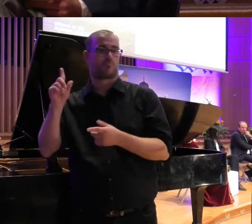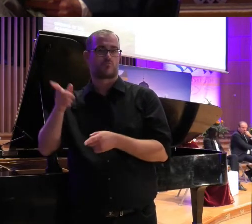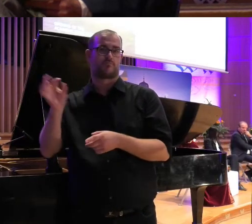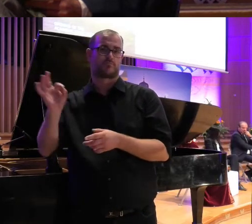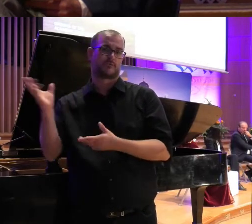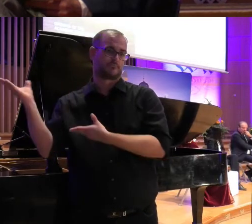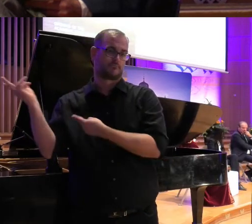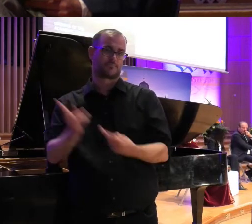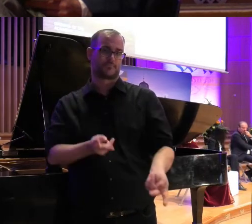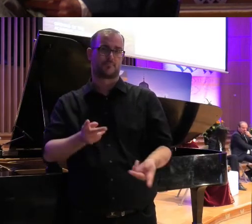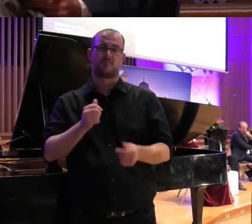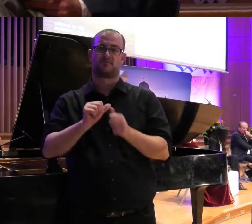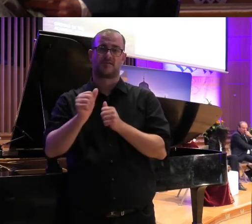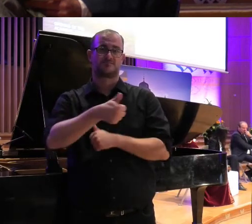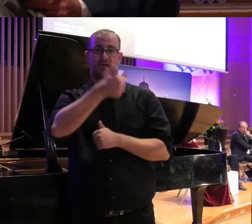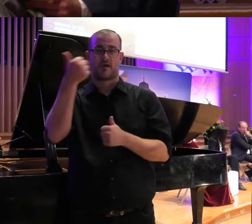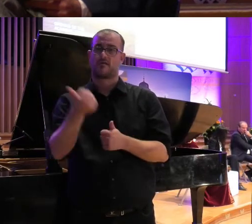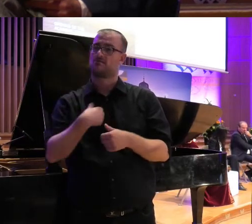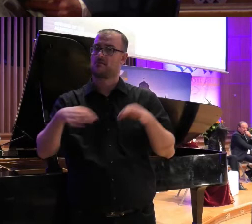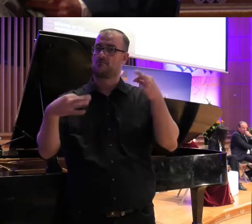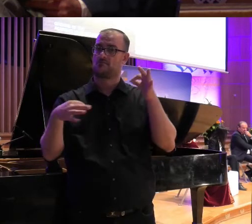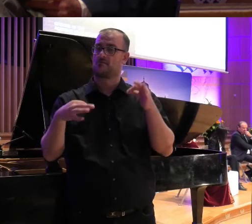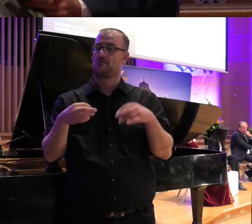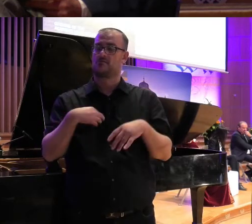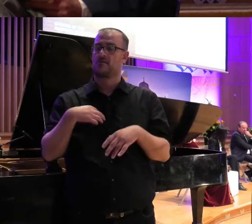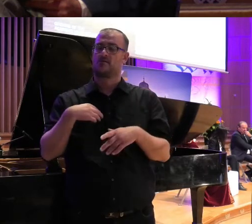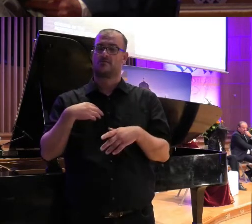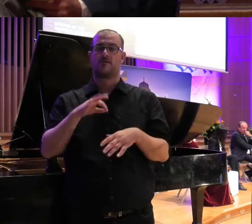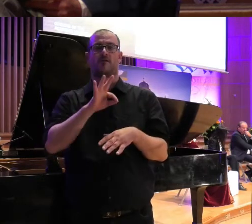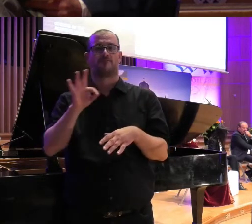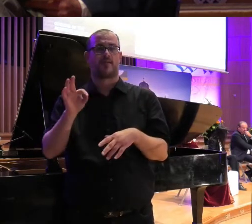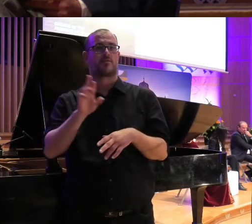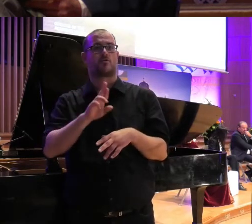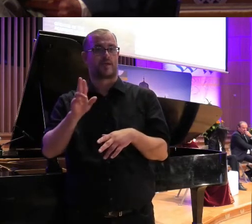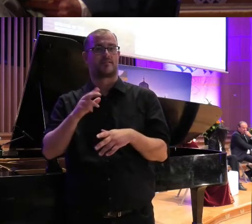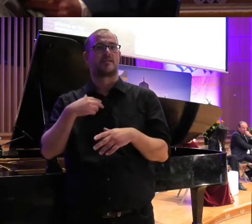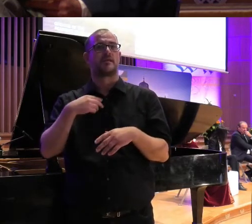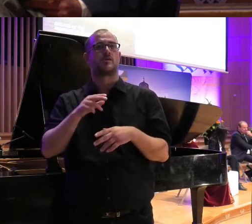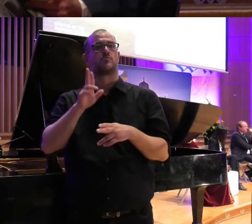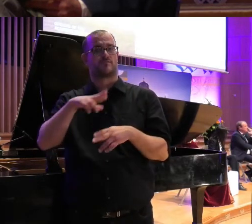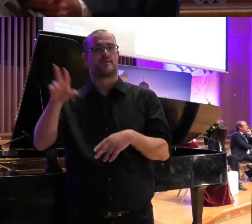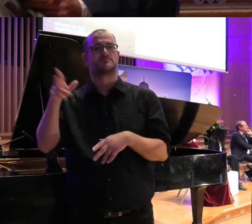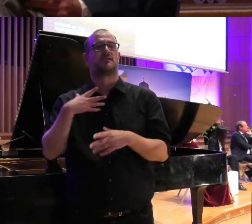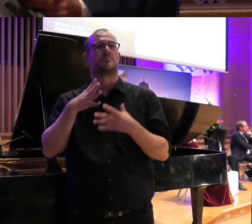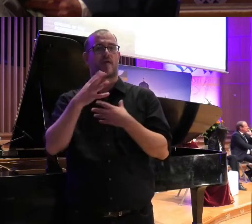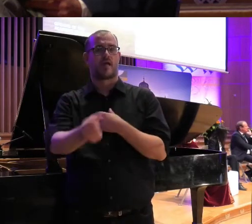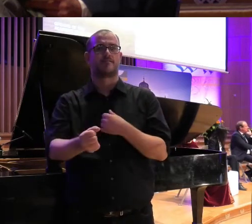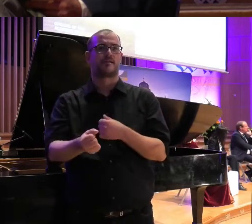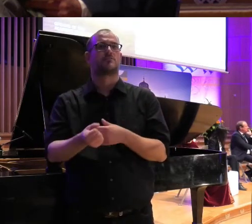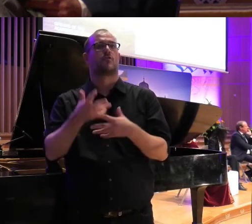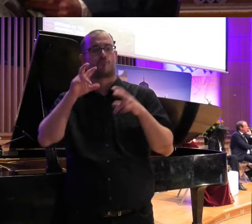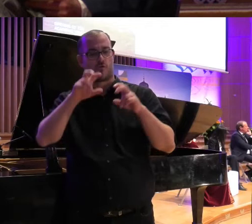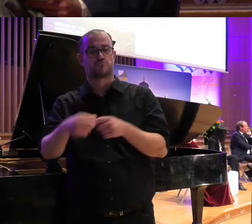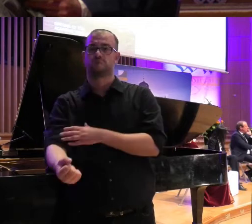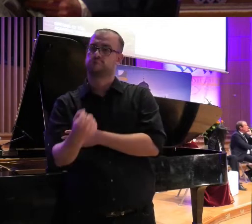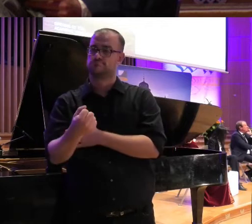jetzt seit einem Jahr fast zertifiziert als Fair Trade University. In der Nachhaltigkeitsforschung sind wir schon sehr stark und auch im Bereich